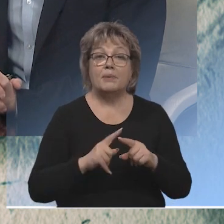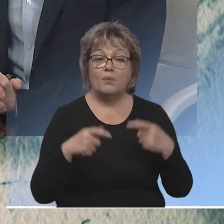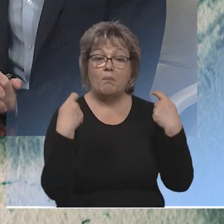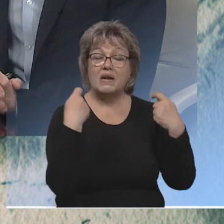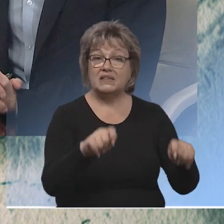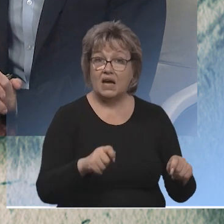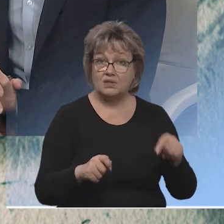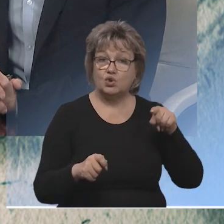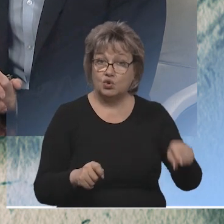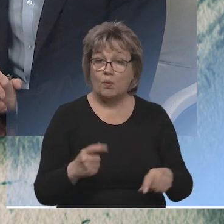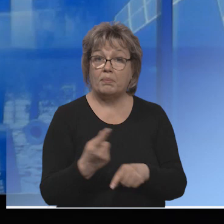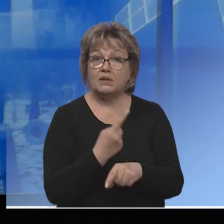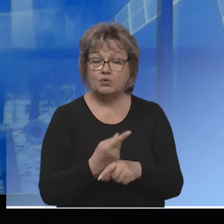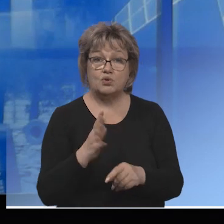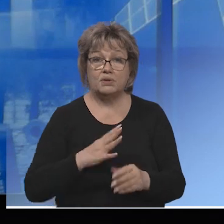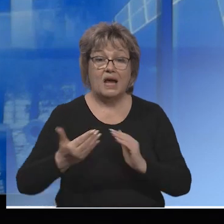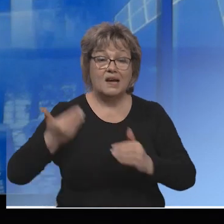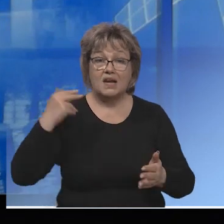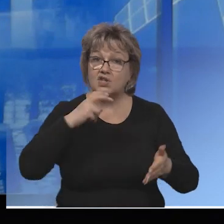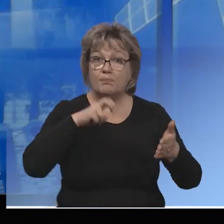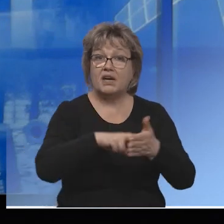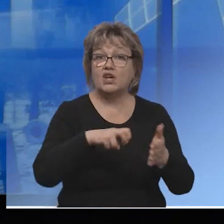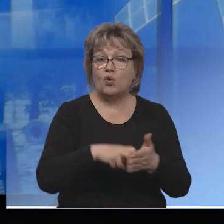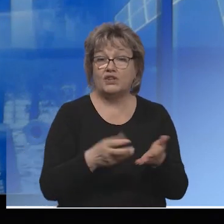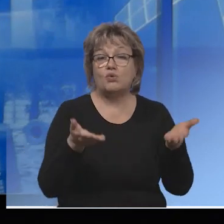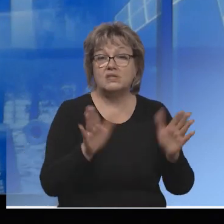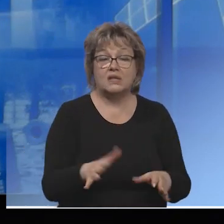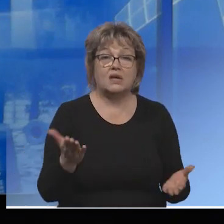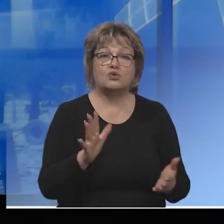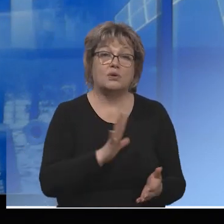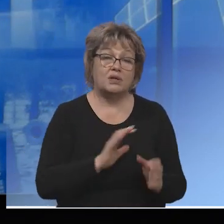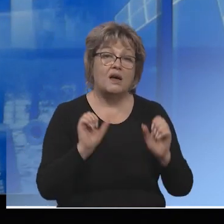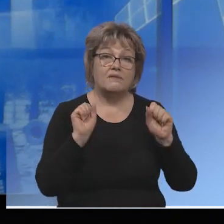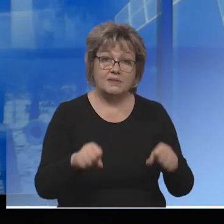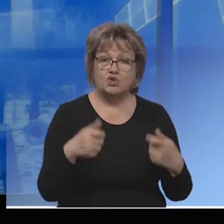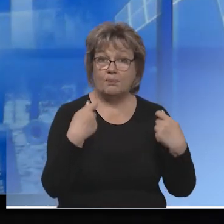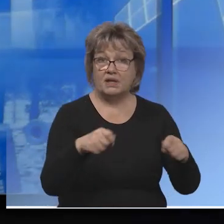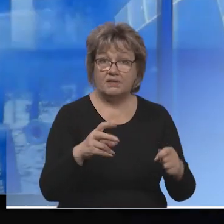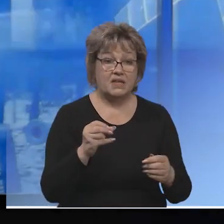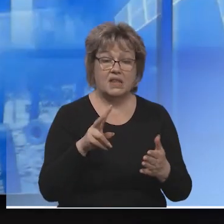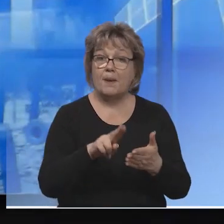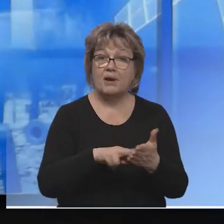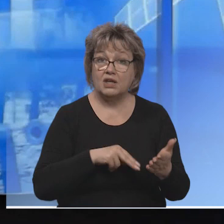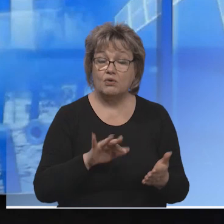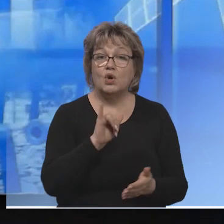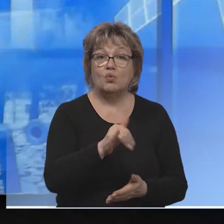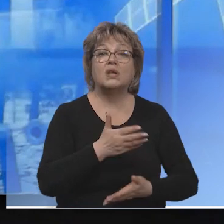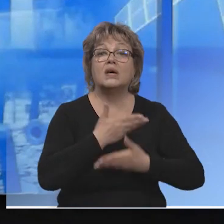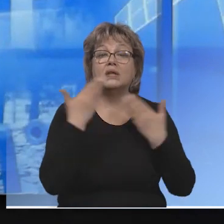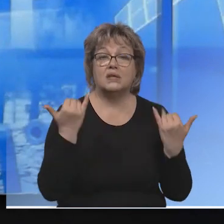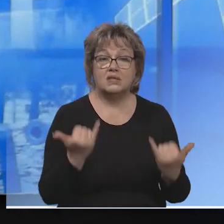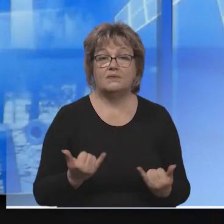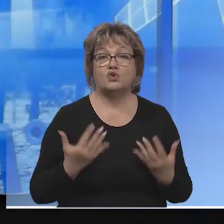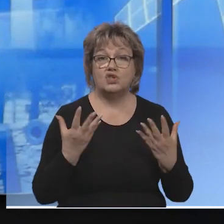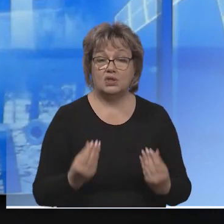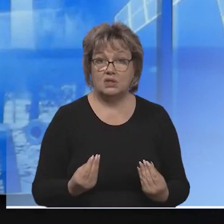Соответственно, продать ту продукцию, которая была ранее там маркирована, либо остатки, которые были, была возможность там продавать немаркированную продукцию, у них нет